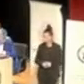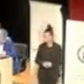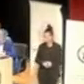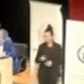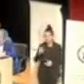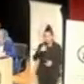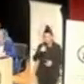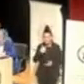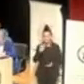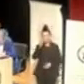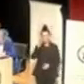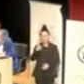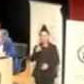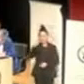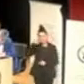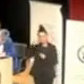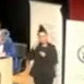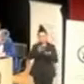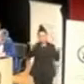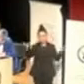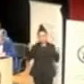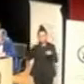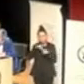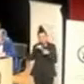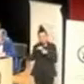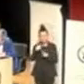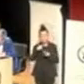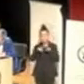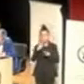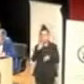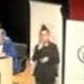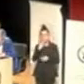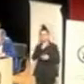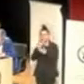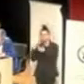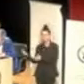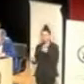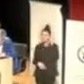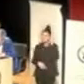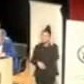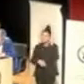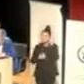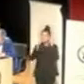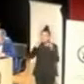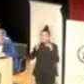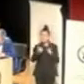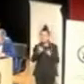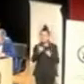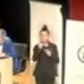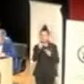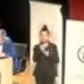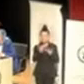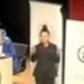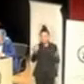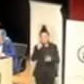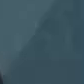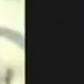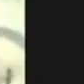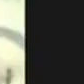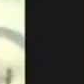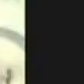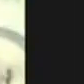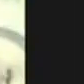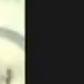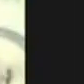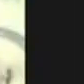ederim. Biz de değerli bilgilerinden dolayı Merve Hanım'a teşekkür ediyoruz. Değerli konuklar, bakanlığımızda